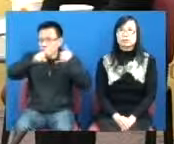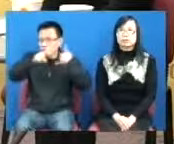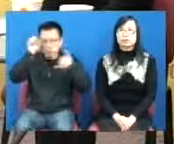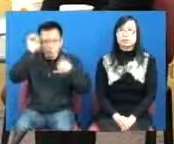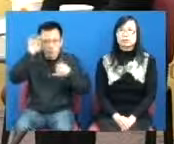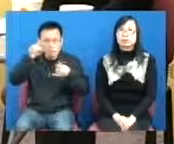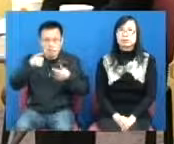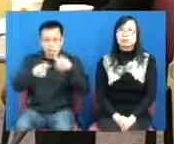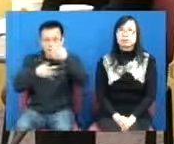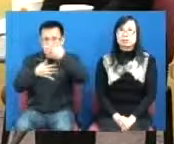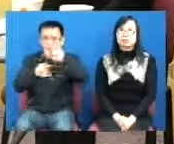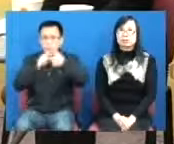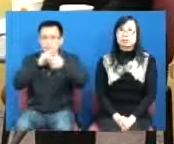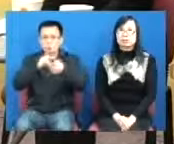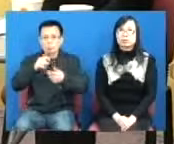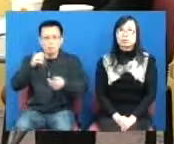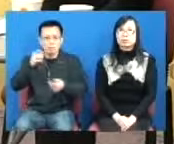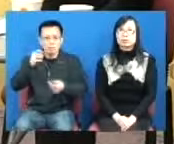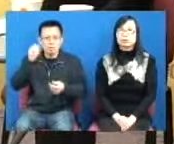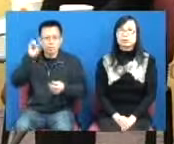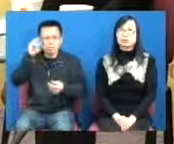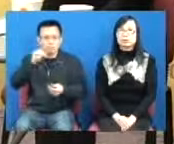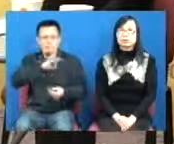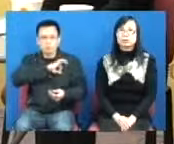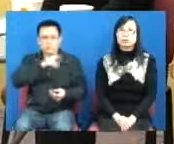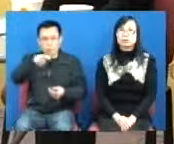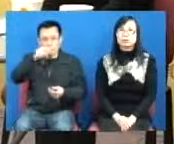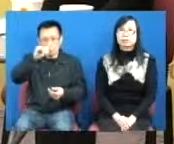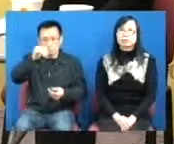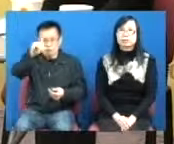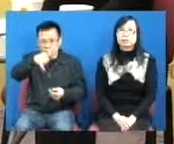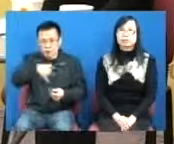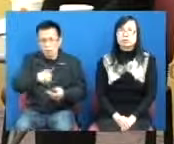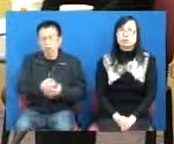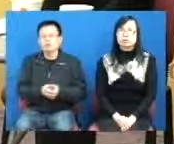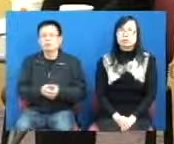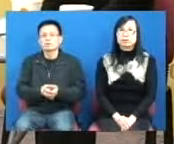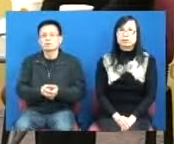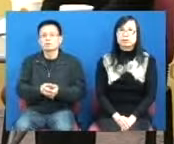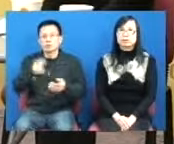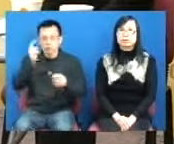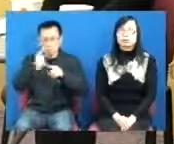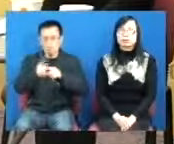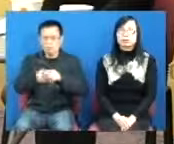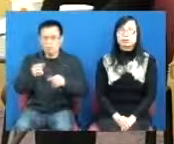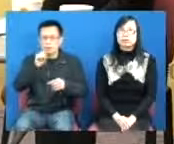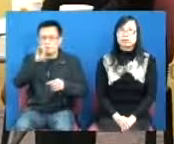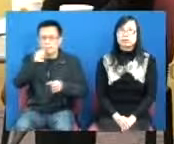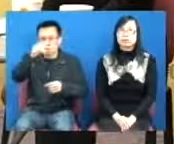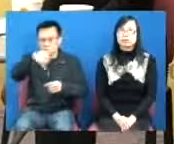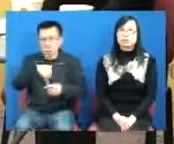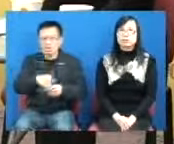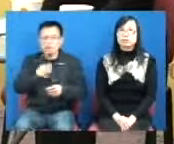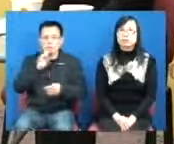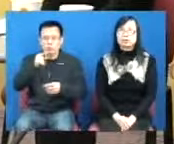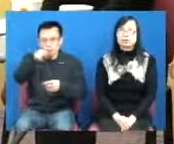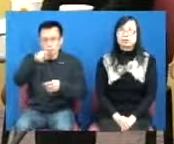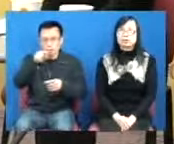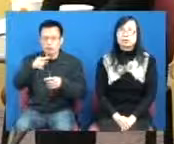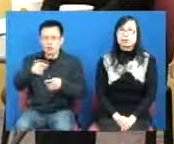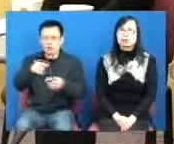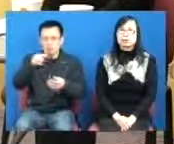就說幾月幾日有個諮詢會你到不到然後真的會來提醒你如果你是這些人士的話